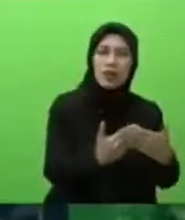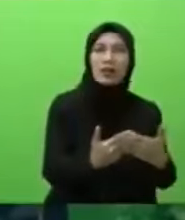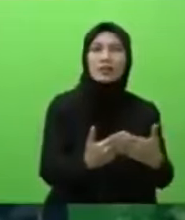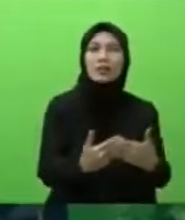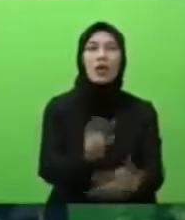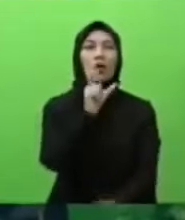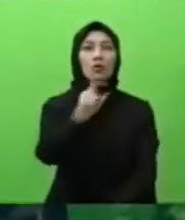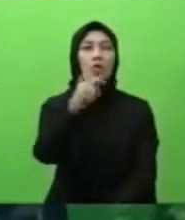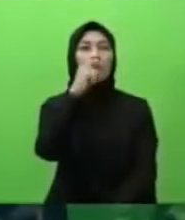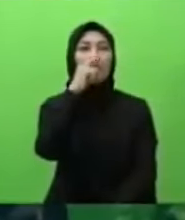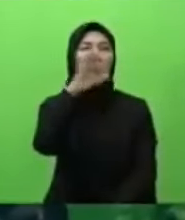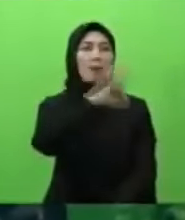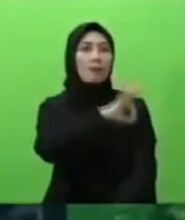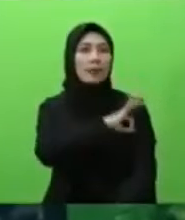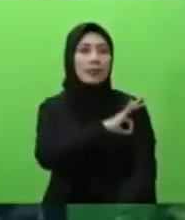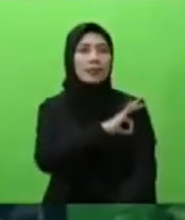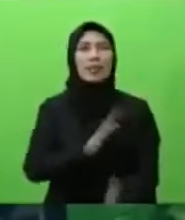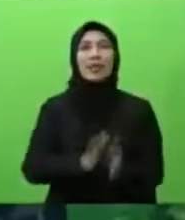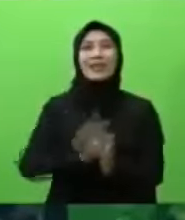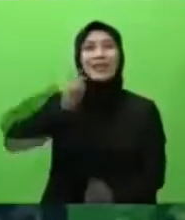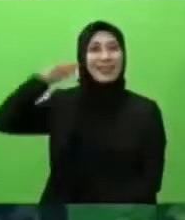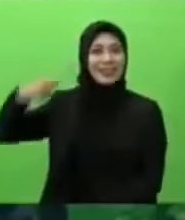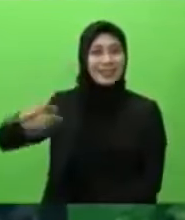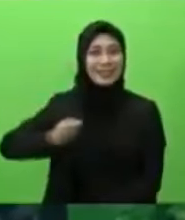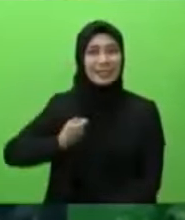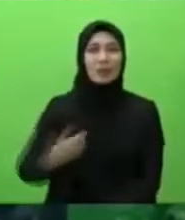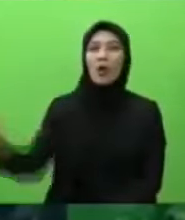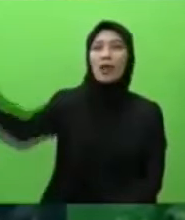Presiden Republik Indonesia bersama ibu